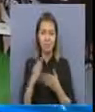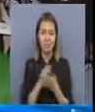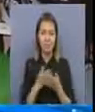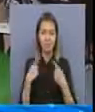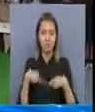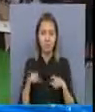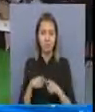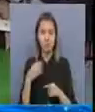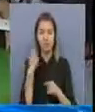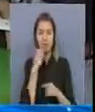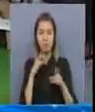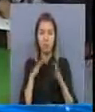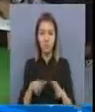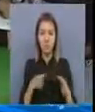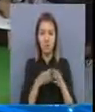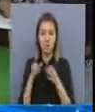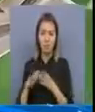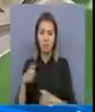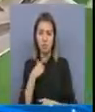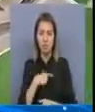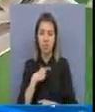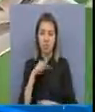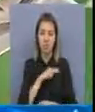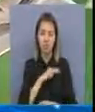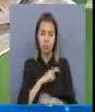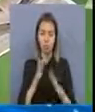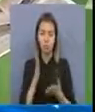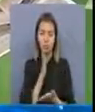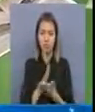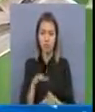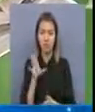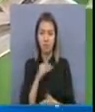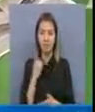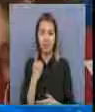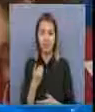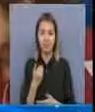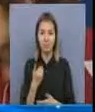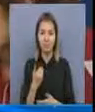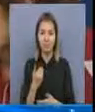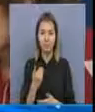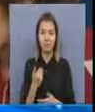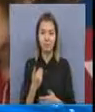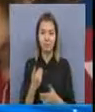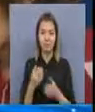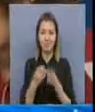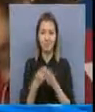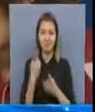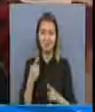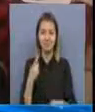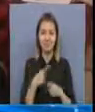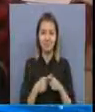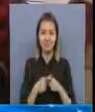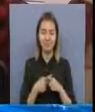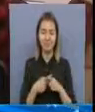жасалған. Ыңғайлы үстелдер мен топтық және жеке жұмыс істейтін алаңдар бар. Сондай-ақ қазақ тіліндегі танымдық кітаптарды, көркем әдебиеттің